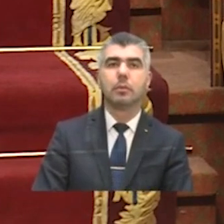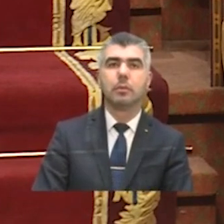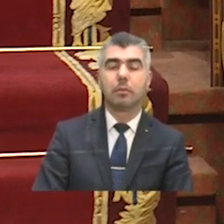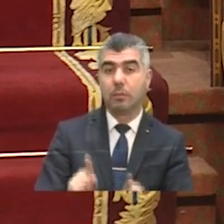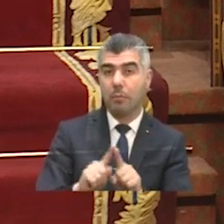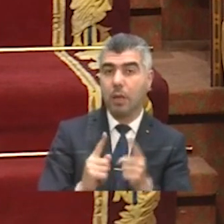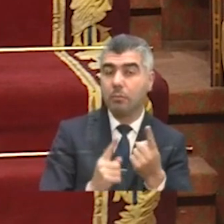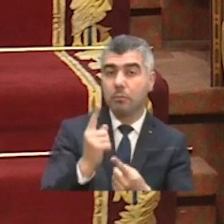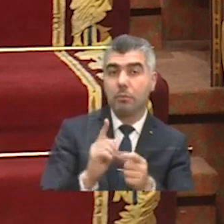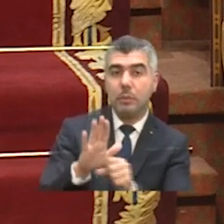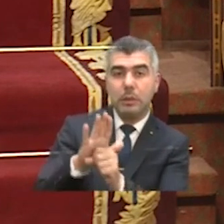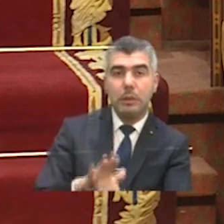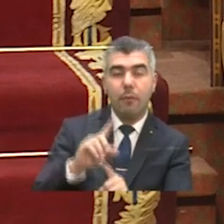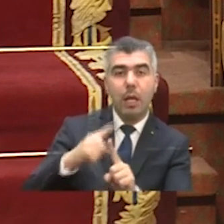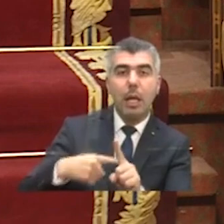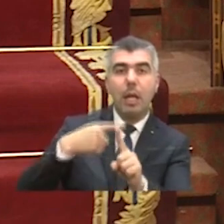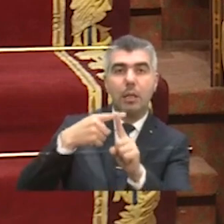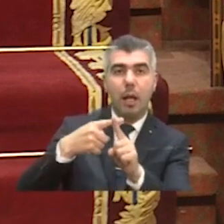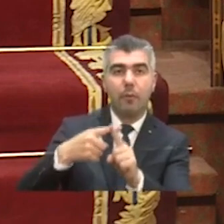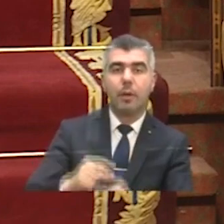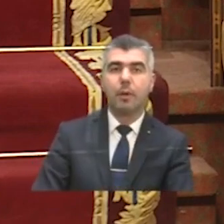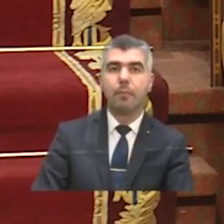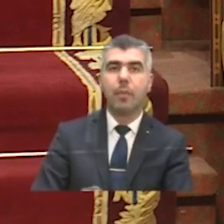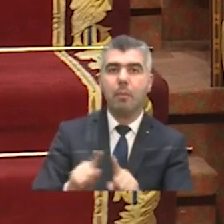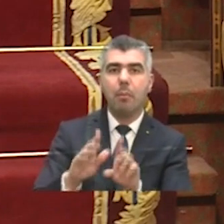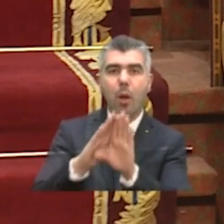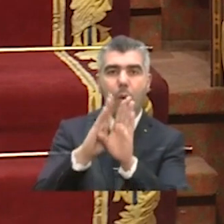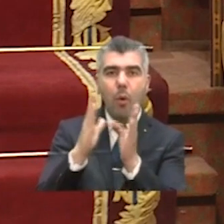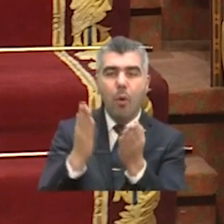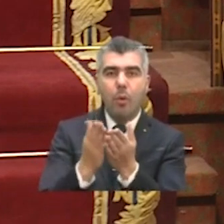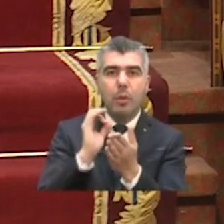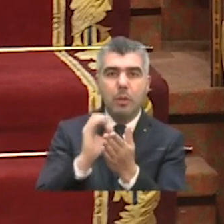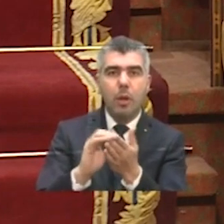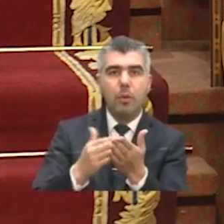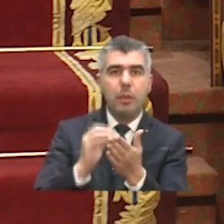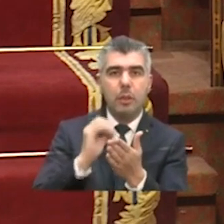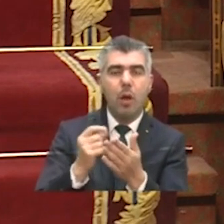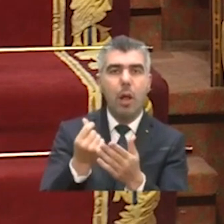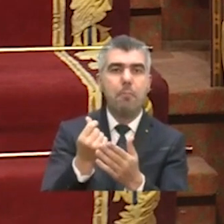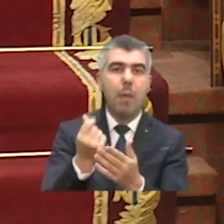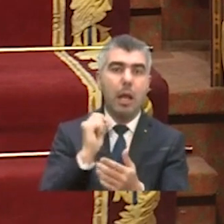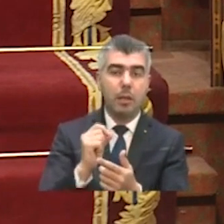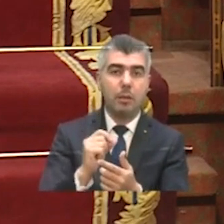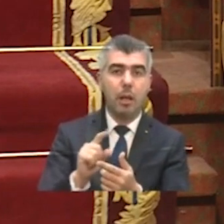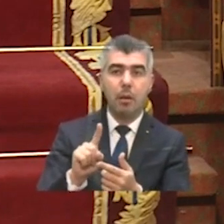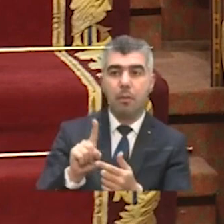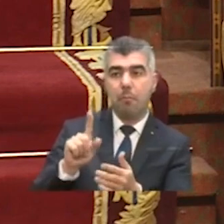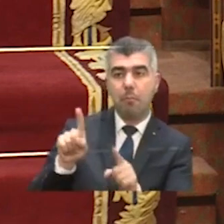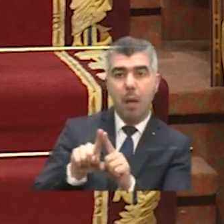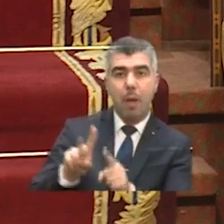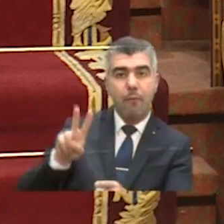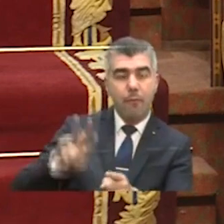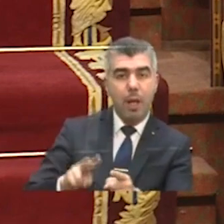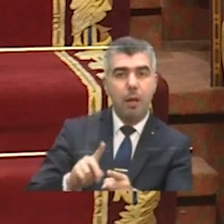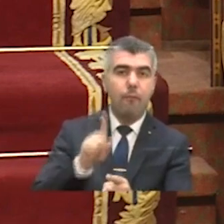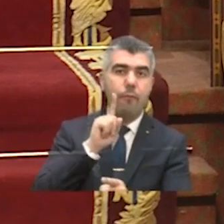هذا فيه اهانه اضافيه، لانكم اختزلتم المطالب ديال رجال ونساء التعليم ما هو مادي، بينما الحقيقه وانه رجال